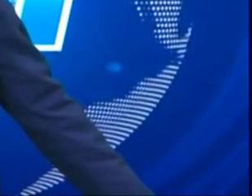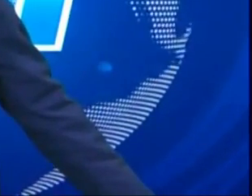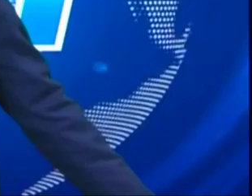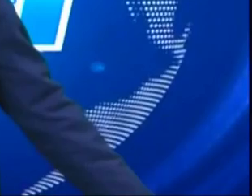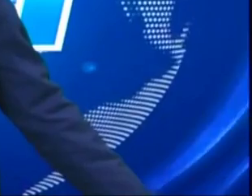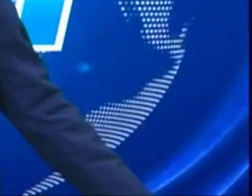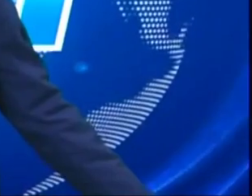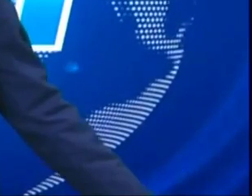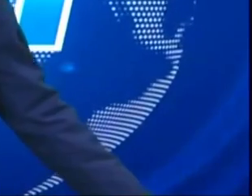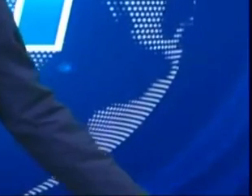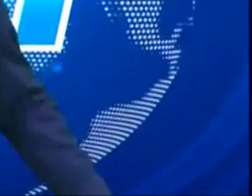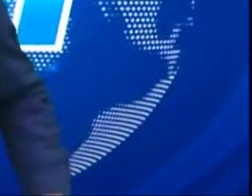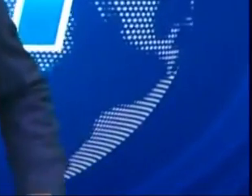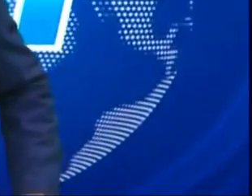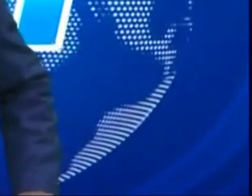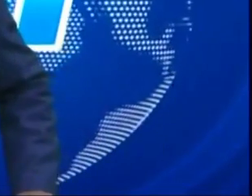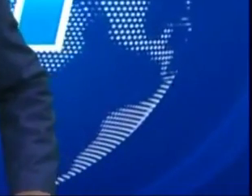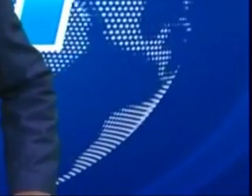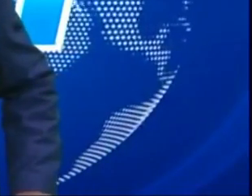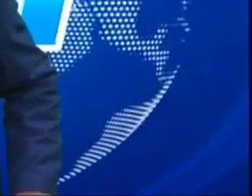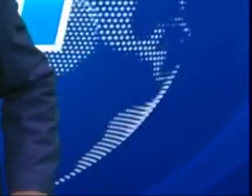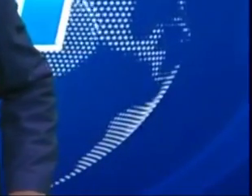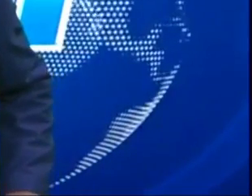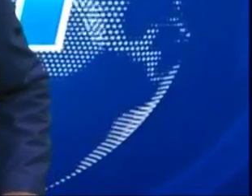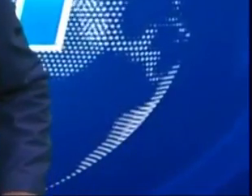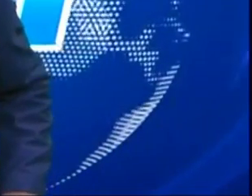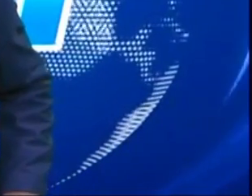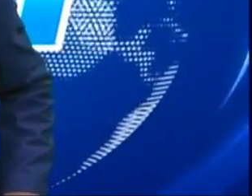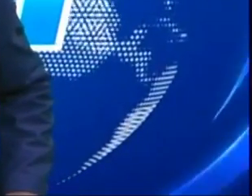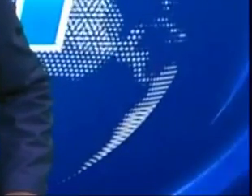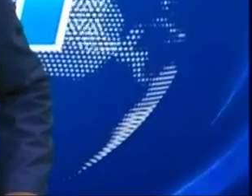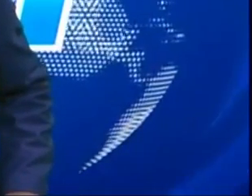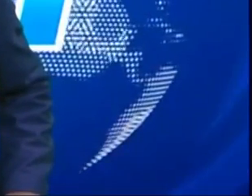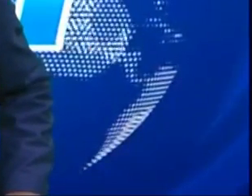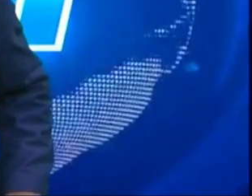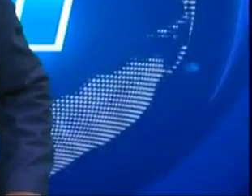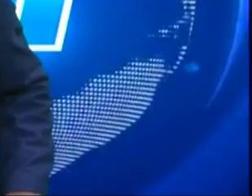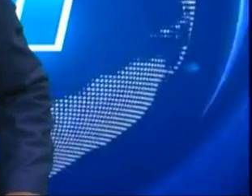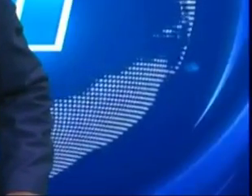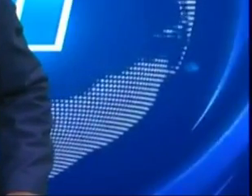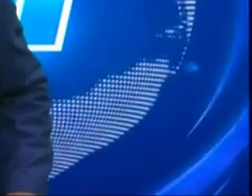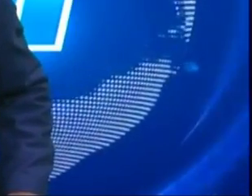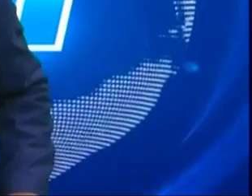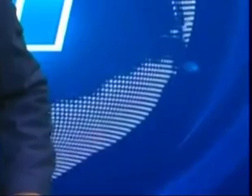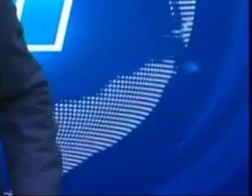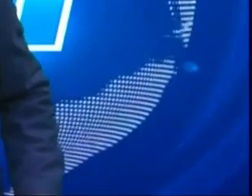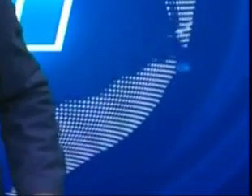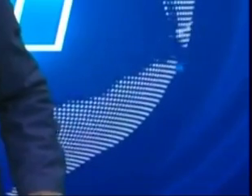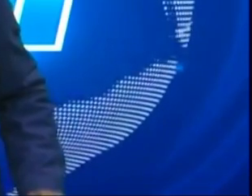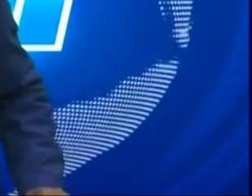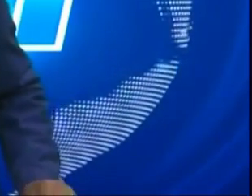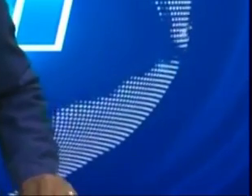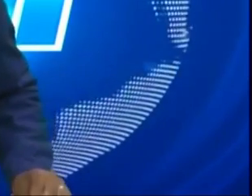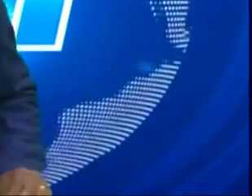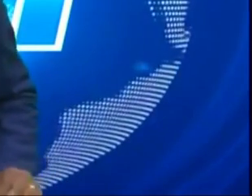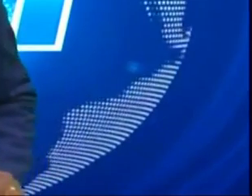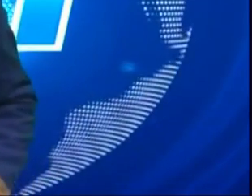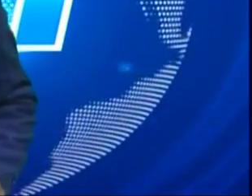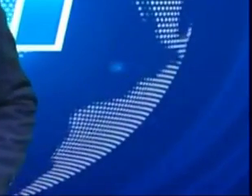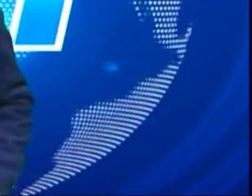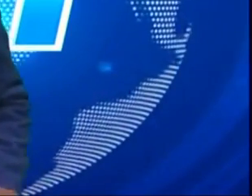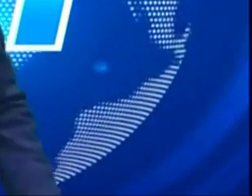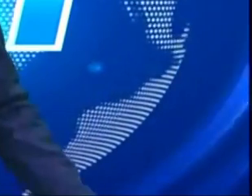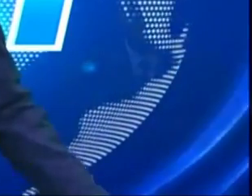messieurs, encore une fois, bienvenue à vous sur une régionale à Radio-Télévision nationale congolaise. Je le dis à l'ouverture de ces journaux, le président de l'RDC,